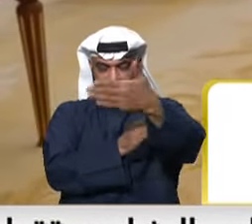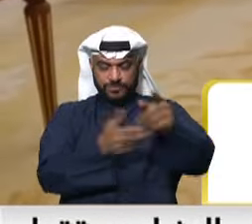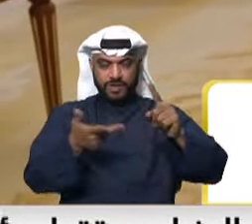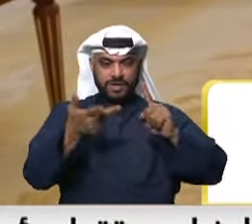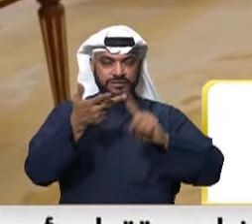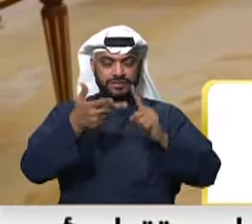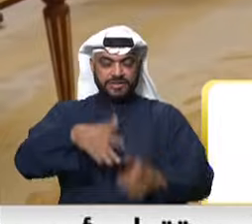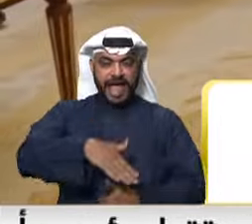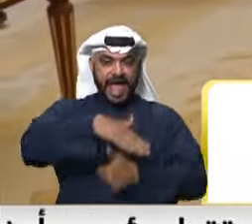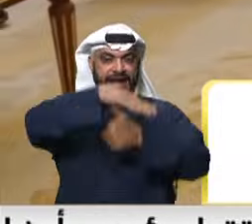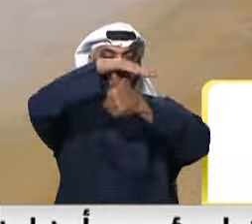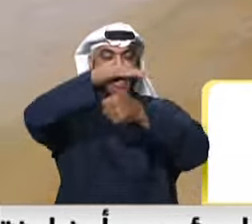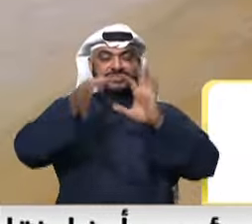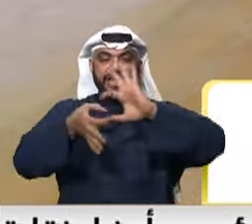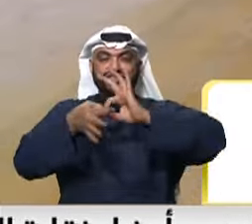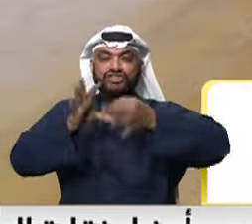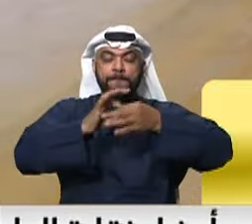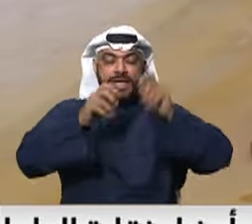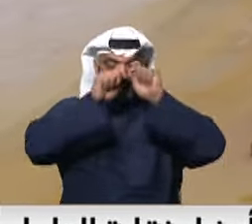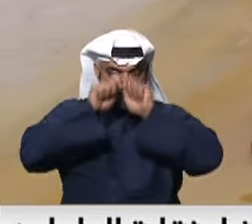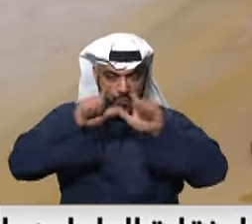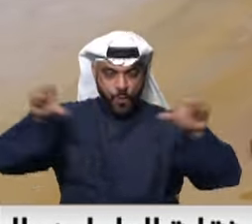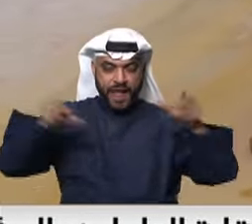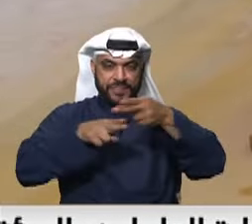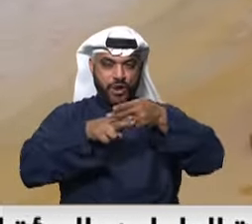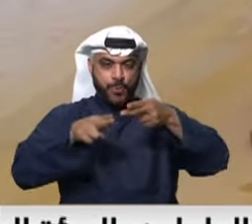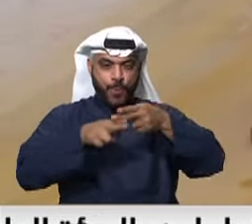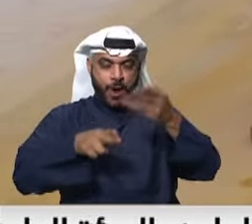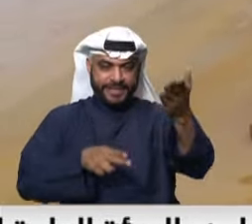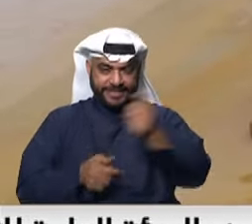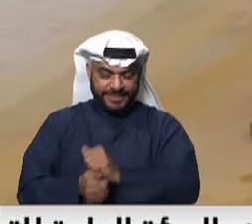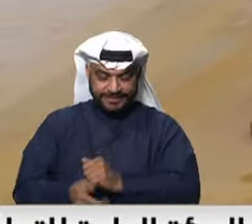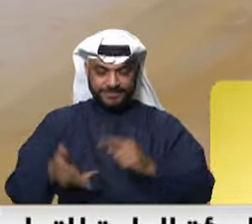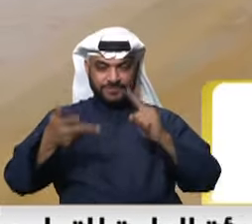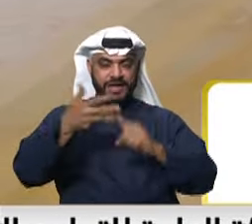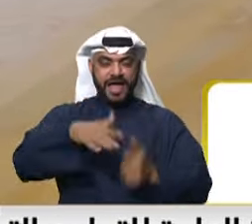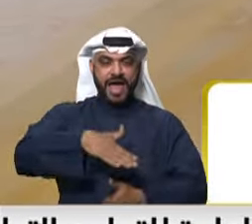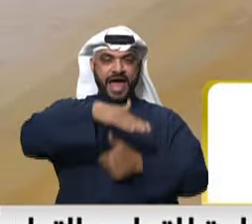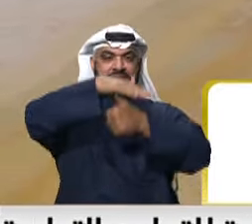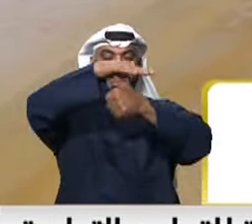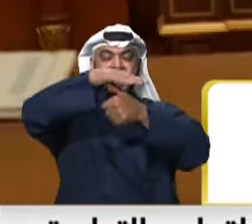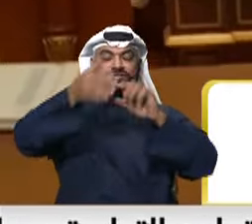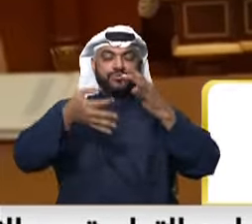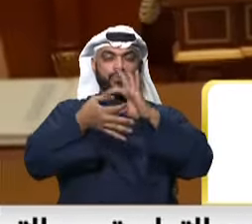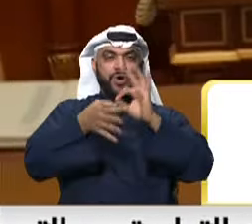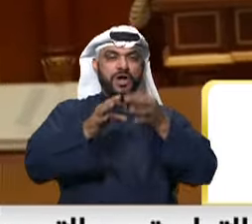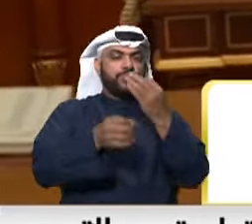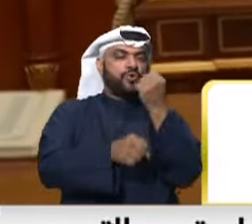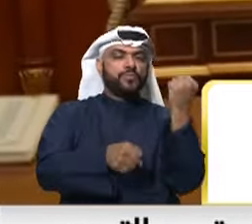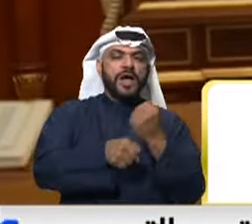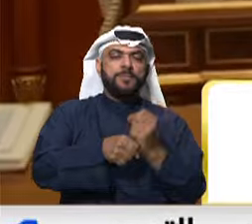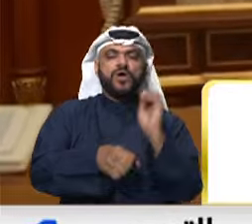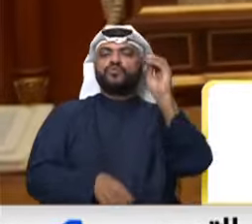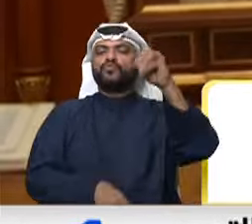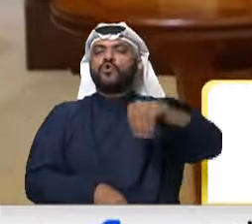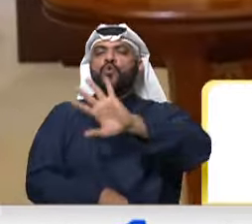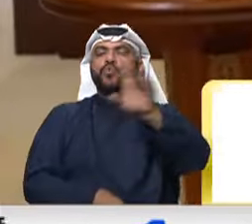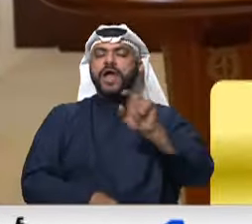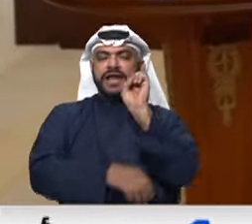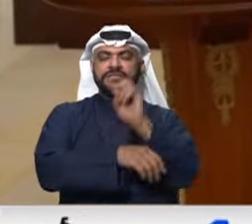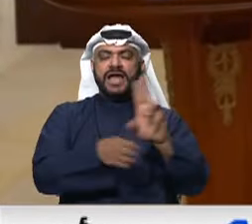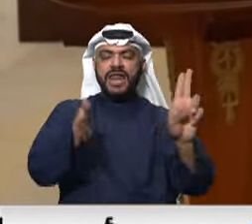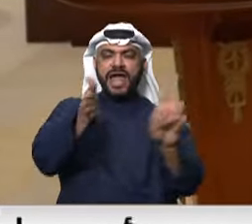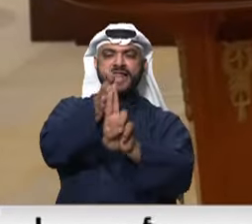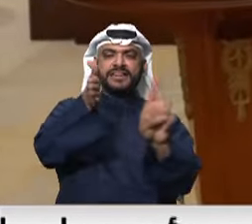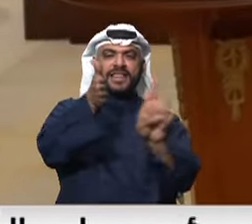رئيس وأعضاء جمعية الشفافية الكويتية والسادة رئيس وأعضاء نقابة العاملين بالهيئة العامة للتعليم